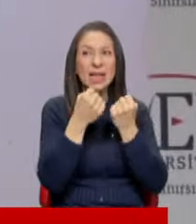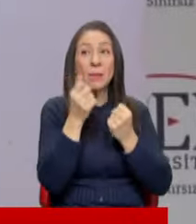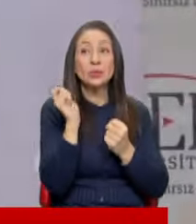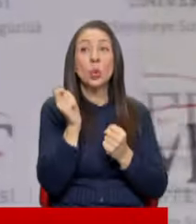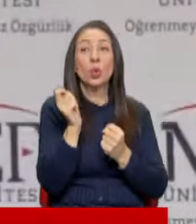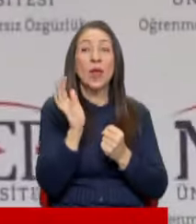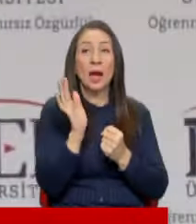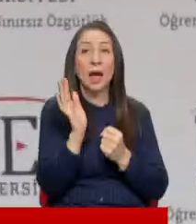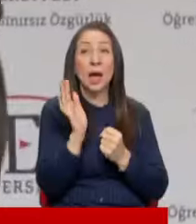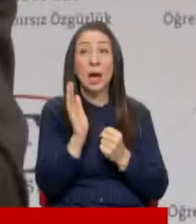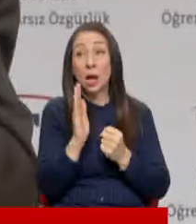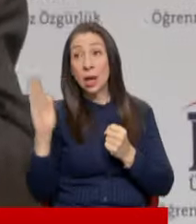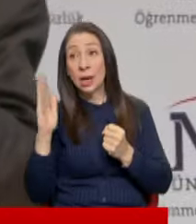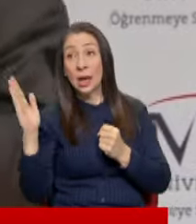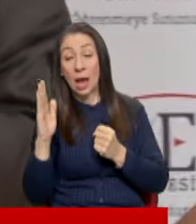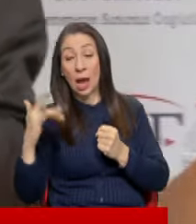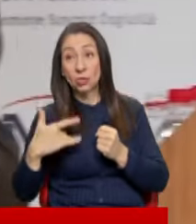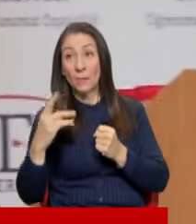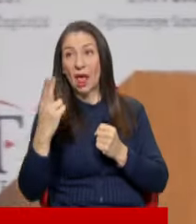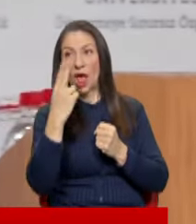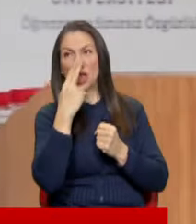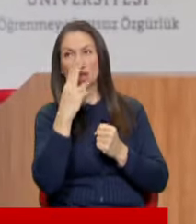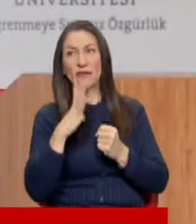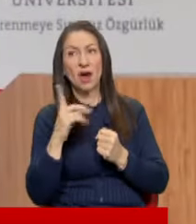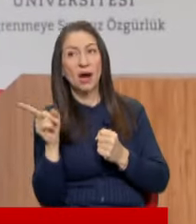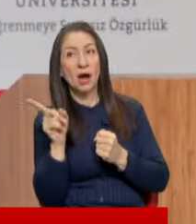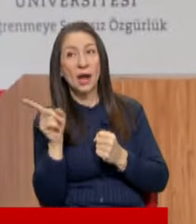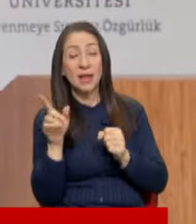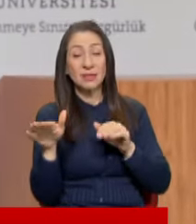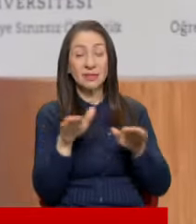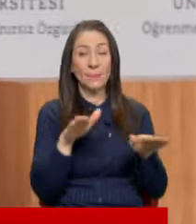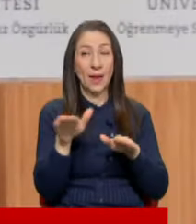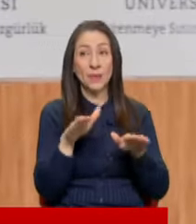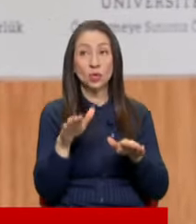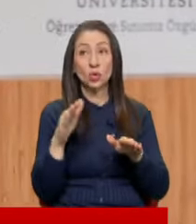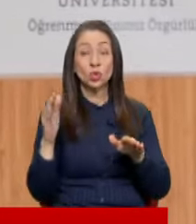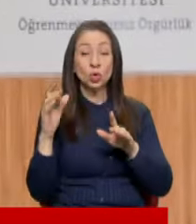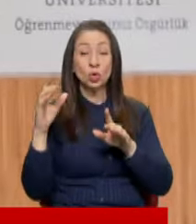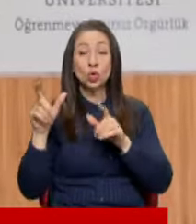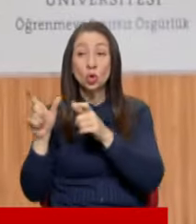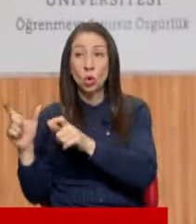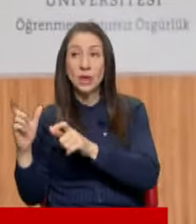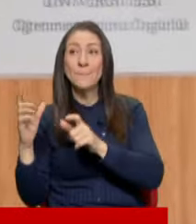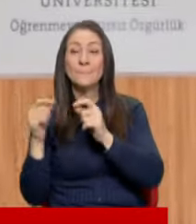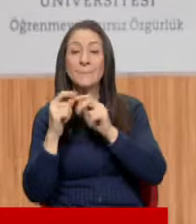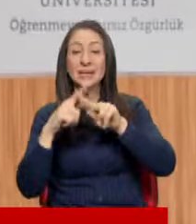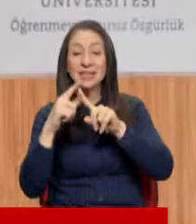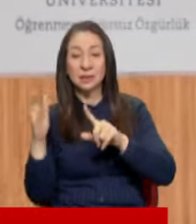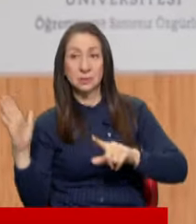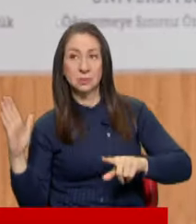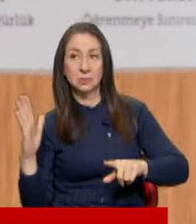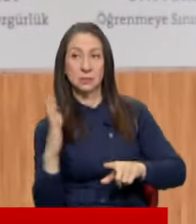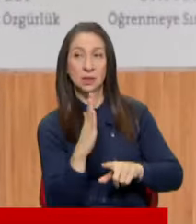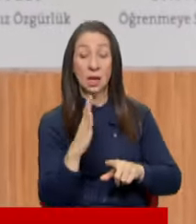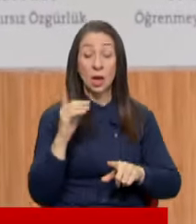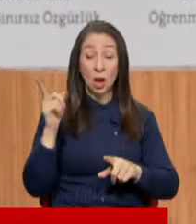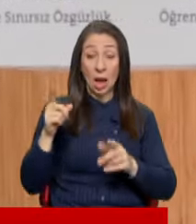mecburiyetindedir Kuzey Anadolu'nun bir alışkanlığı var depremleri doğudan batıya doğru taşıyor yani Kuzey